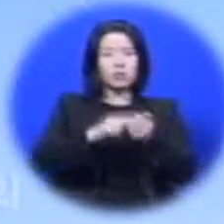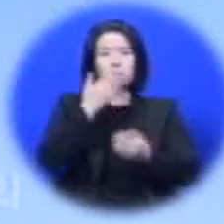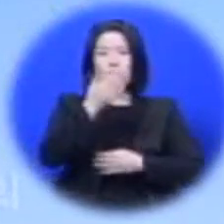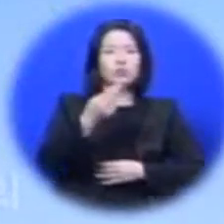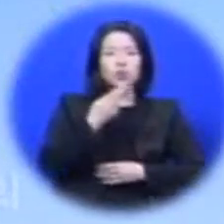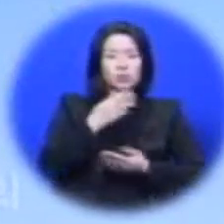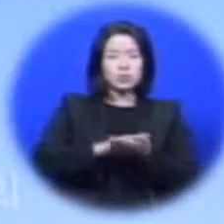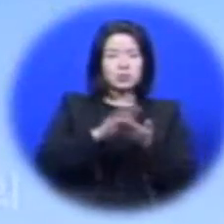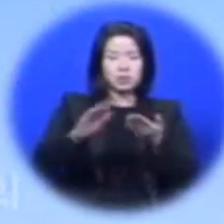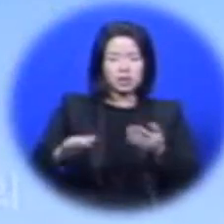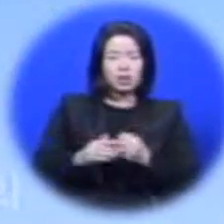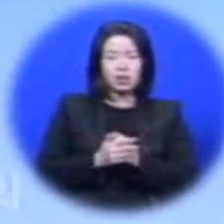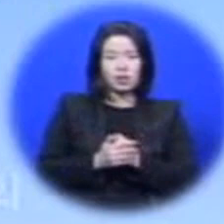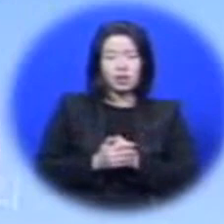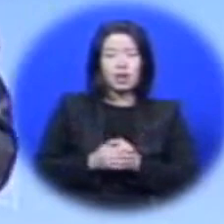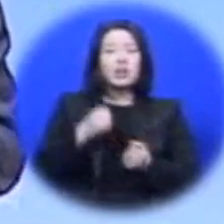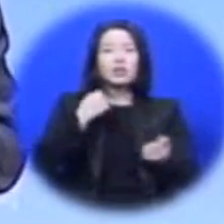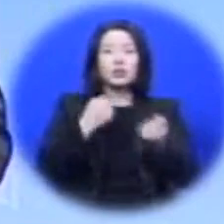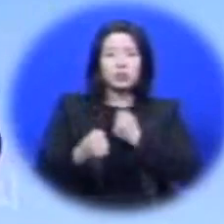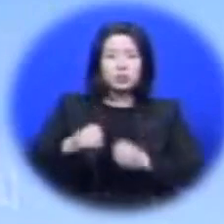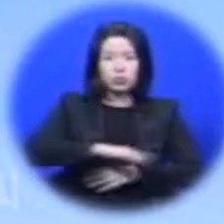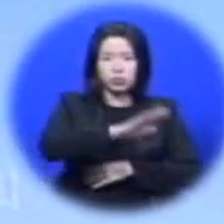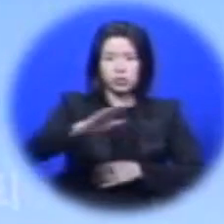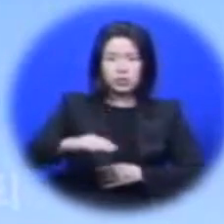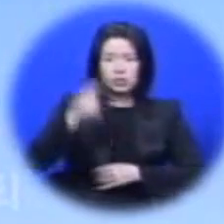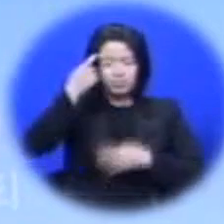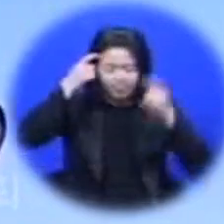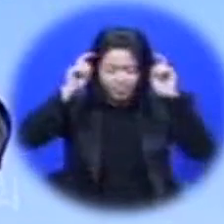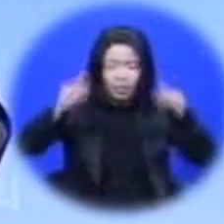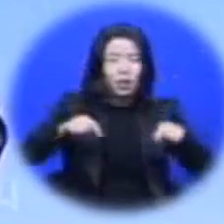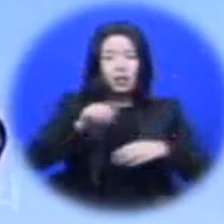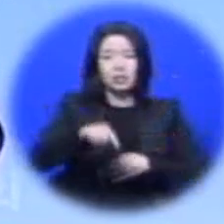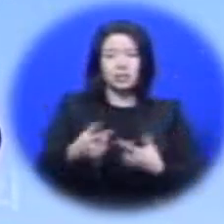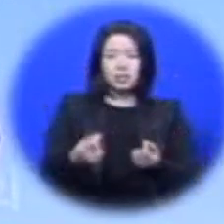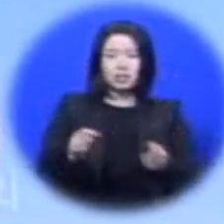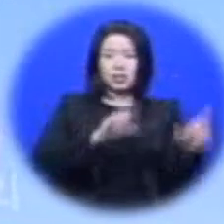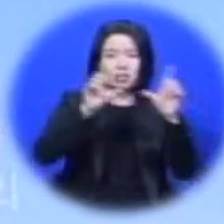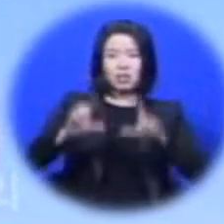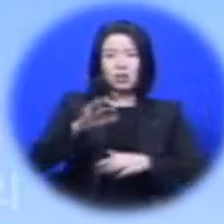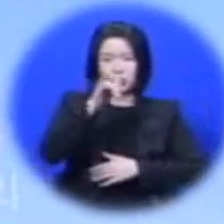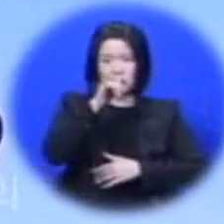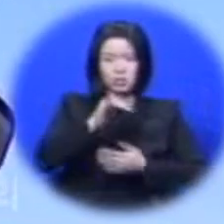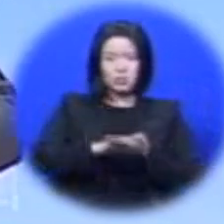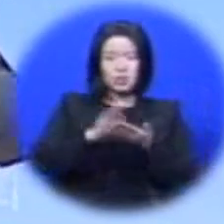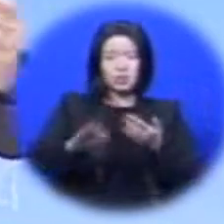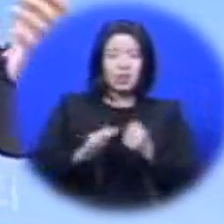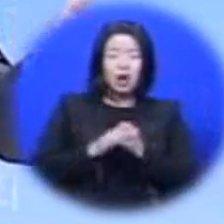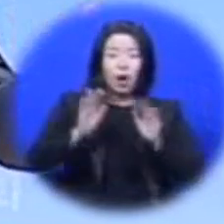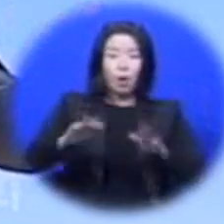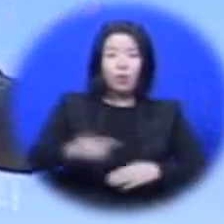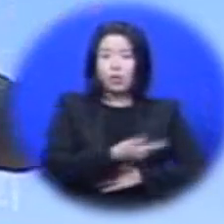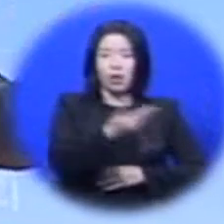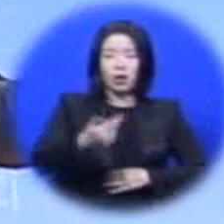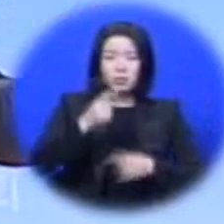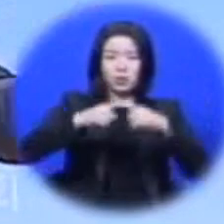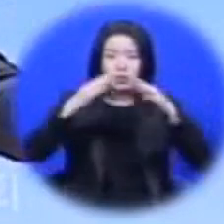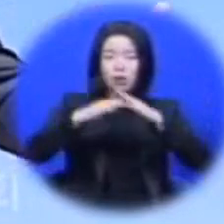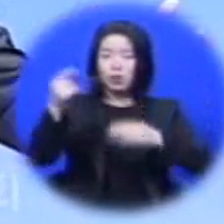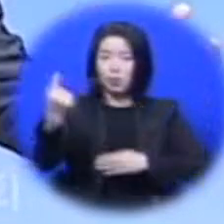아니잖아요. 그런데도 우리는 참 어리석게도 그렇게 하고 삽니다. 오늘 여러분 교회 오실